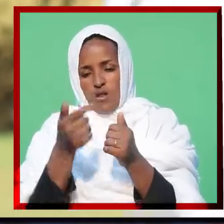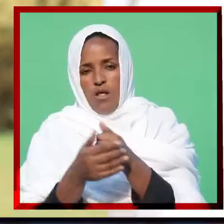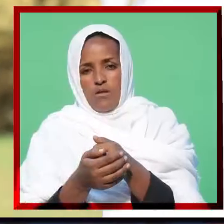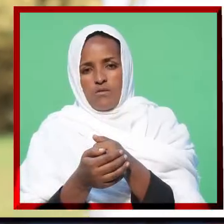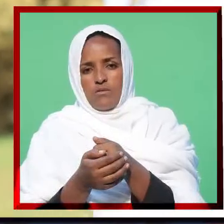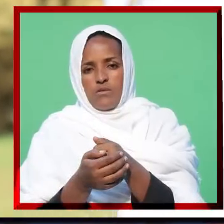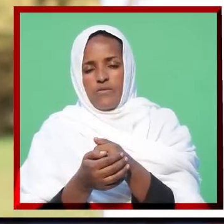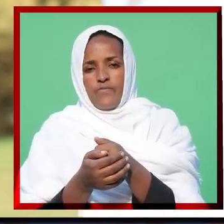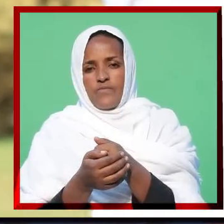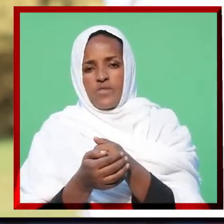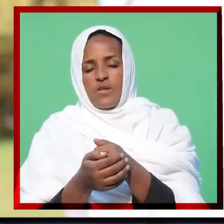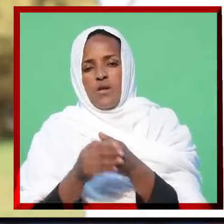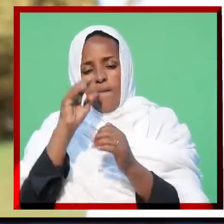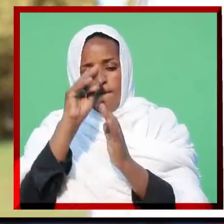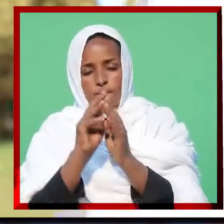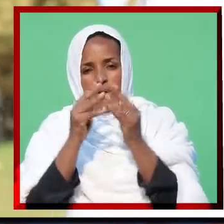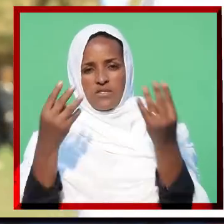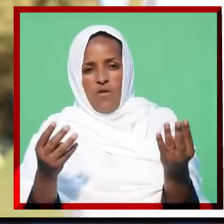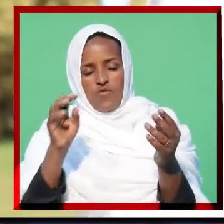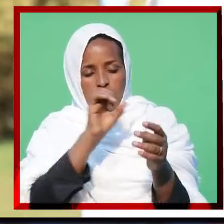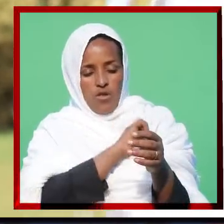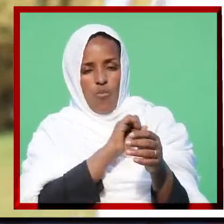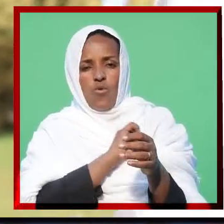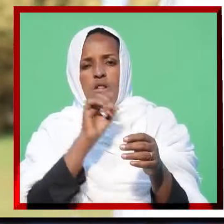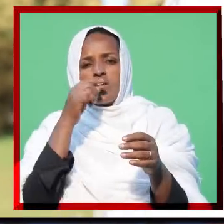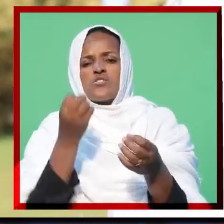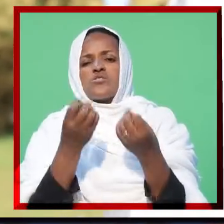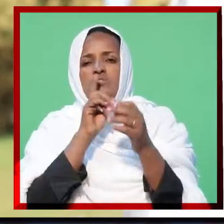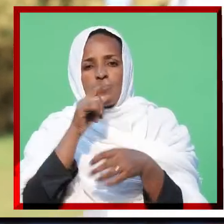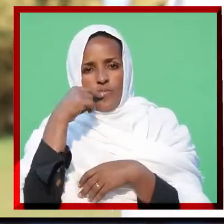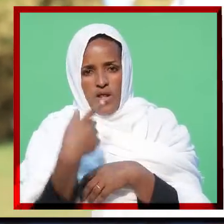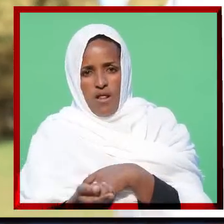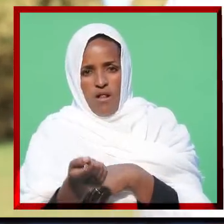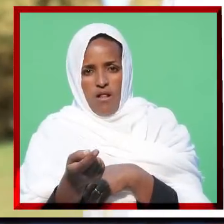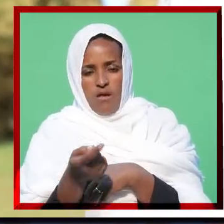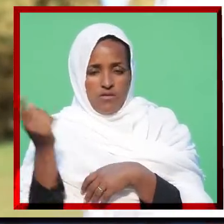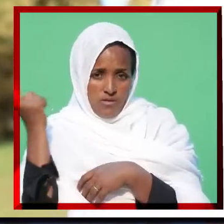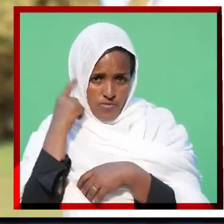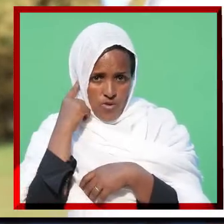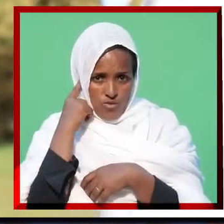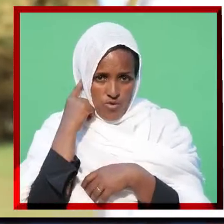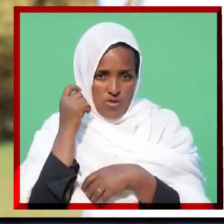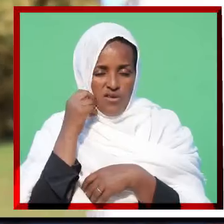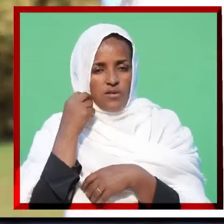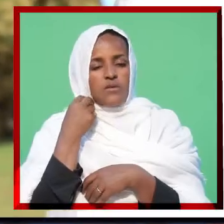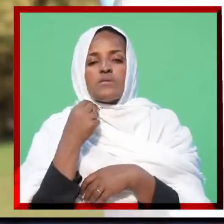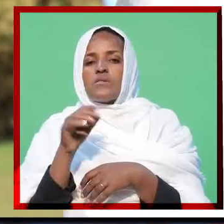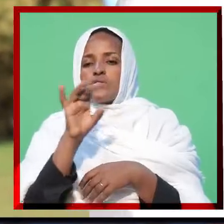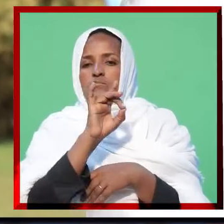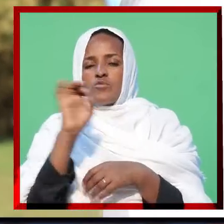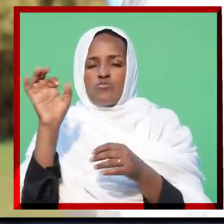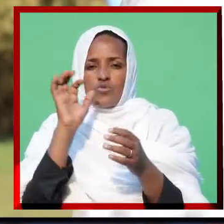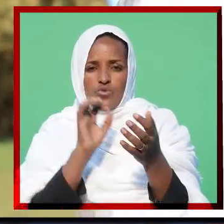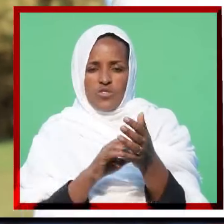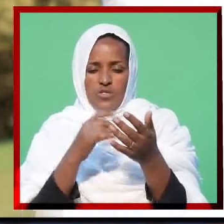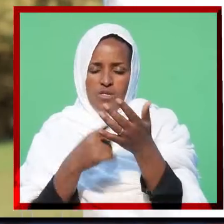ቁጥር መጽሐፈ ሳሙኤል ላይ ስንት ነው ብለናል ስንት ነው ሰምታችኋል አይደለም 800